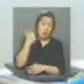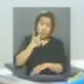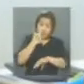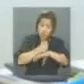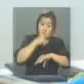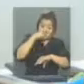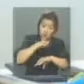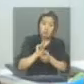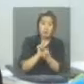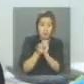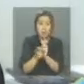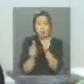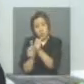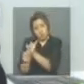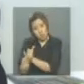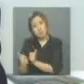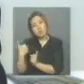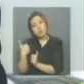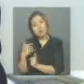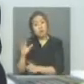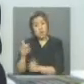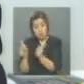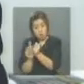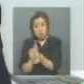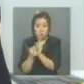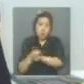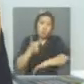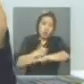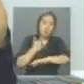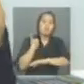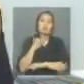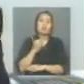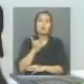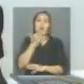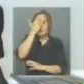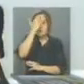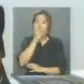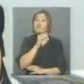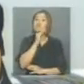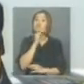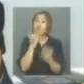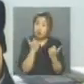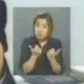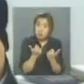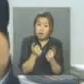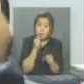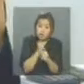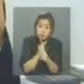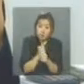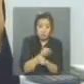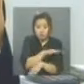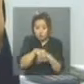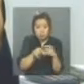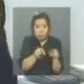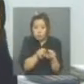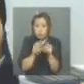างอย่างที่เราเป็นผู้ตามอาจจะเป็นผู้นำเพราะว่าเมื่อทุกอย่างมันถูกวางไว้บนโต๊ะเท่ากันเนี่ยความจริงมันปราก